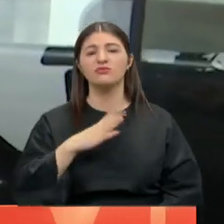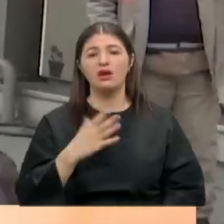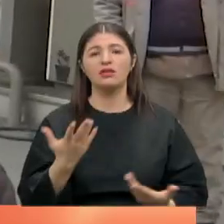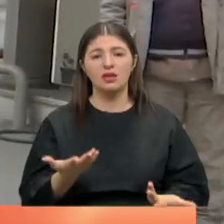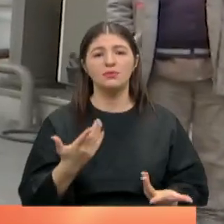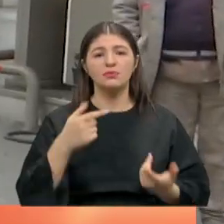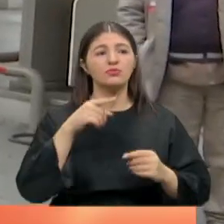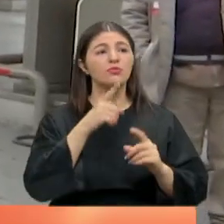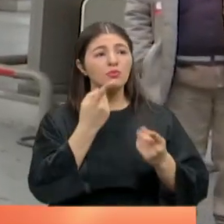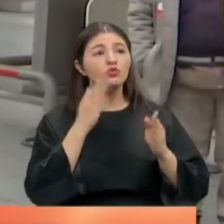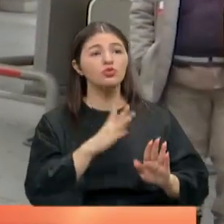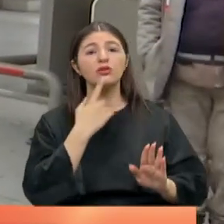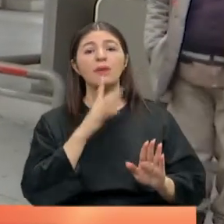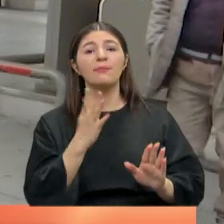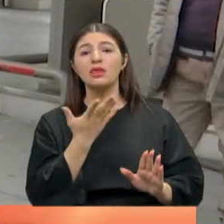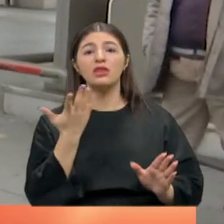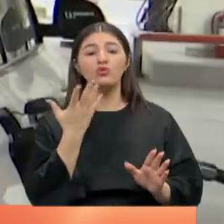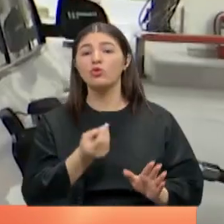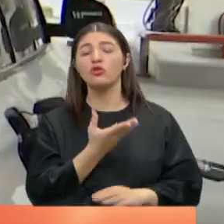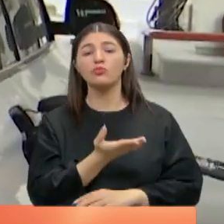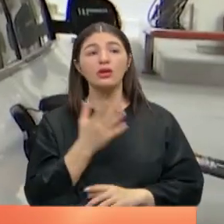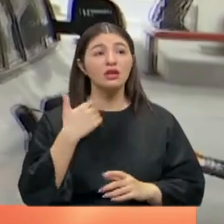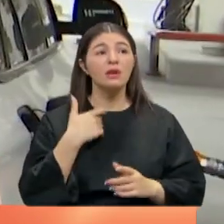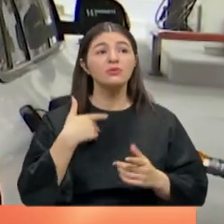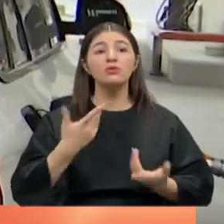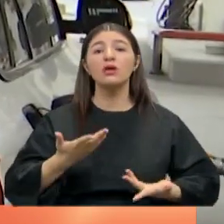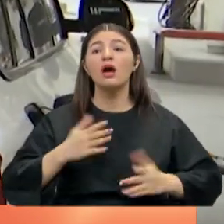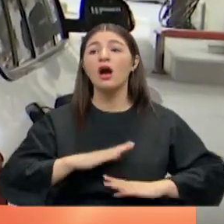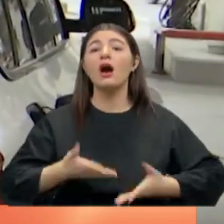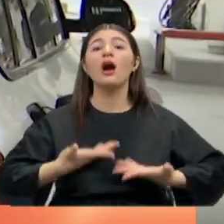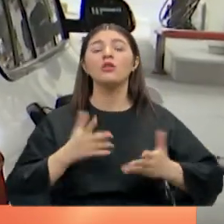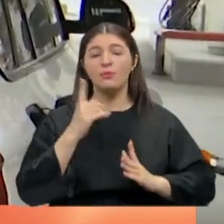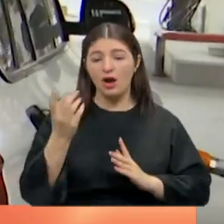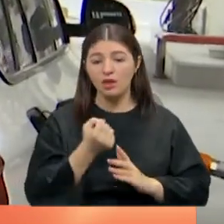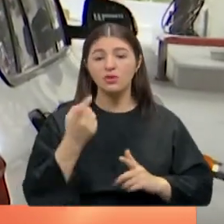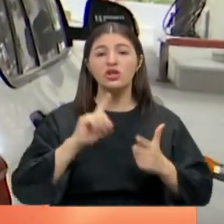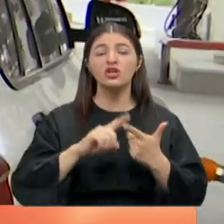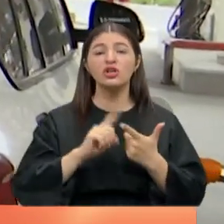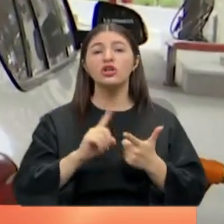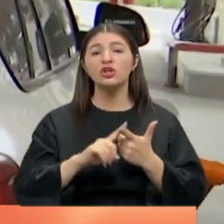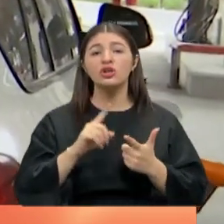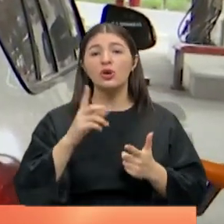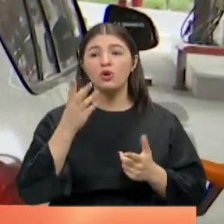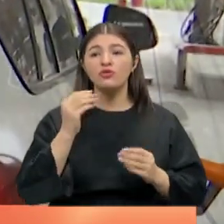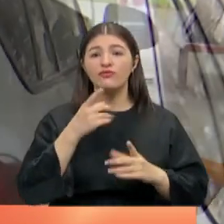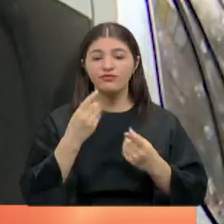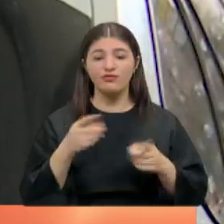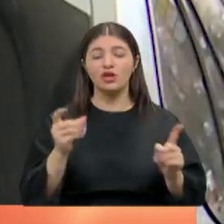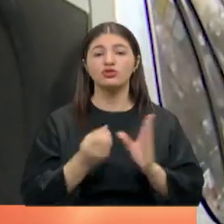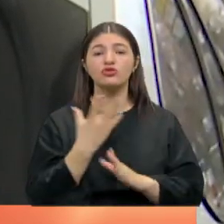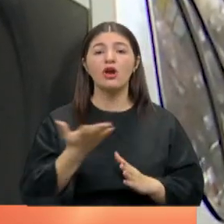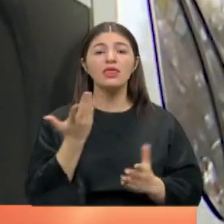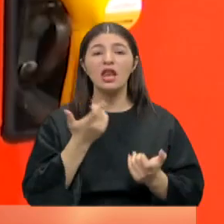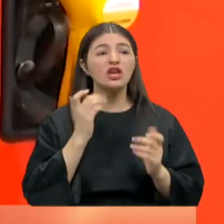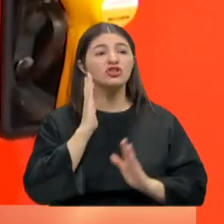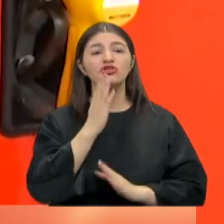kaçtı buna bir dur durak demeden ne olacak yani bu takip edemiyoruz yani maalesef bir aldığımızda ikisiyle Baya ciddi farklı oluyor